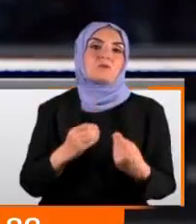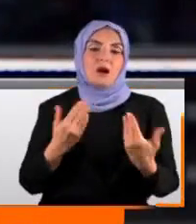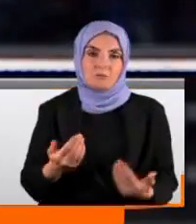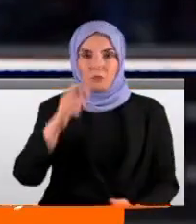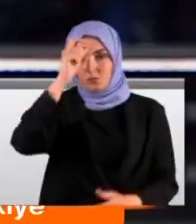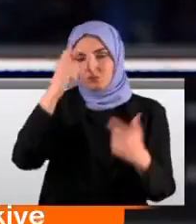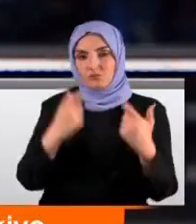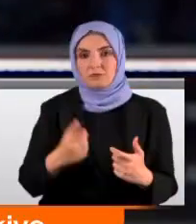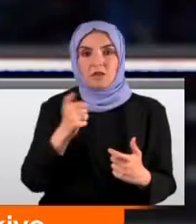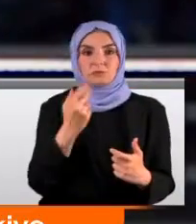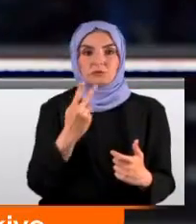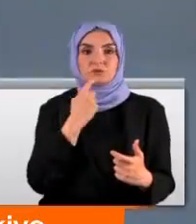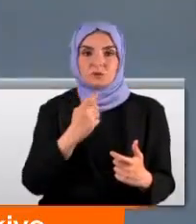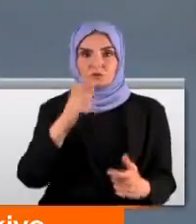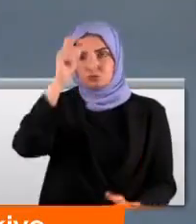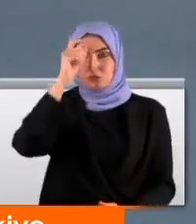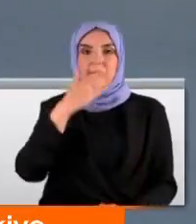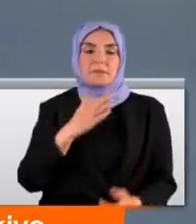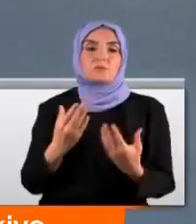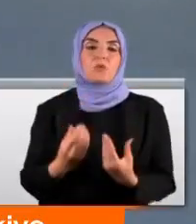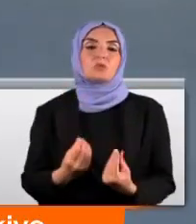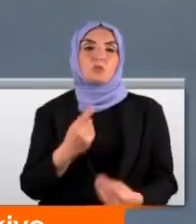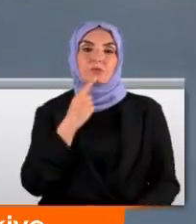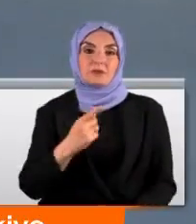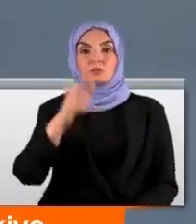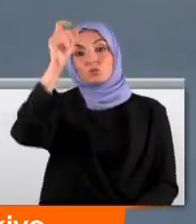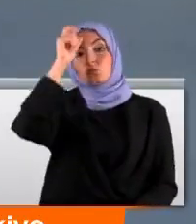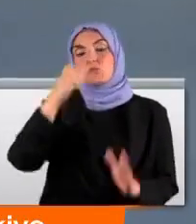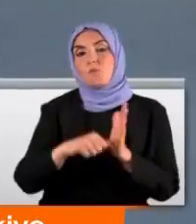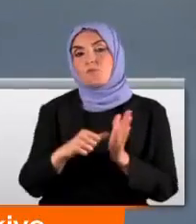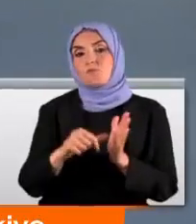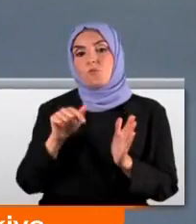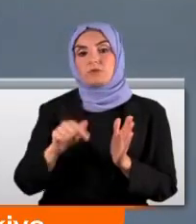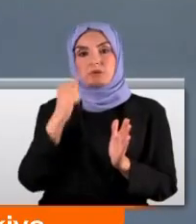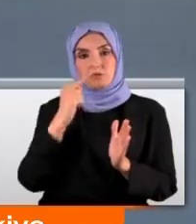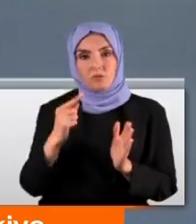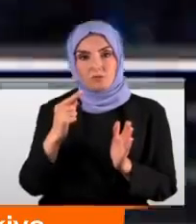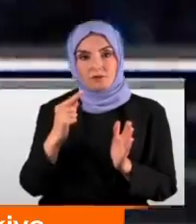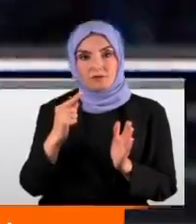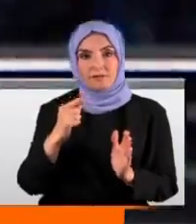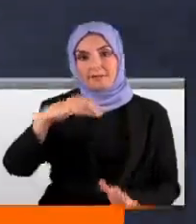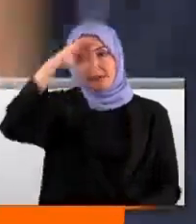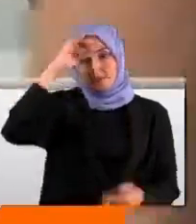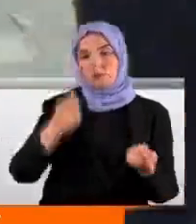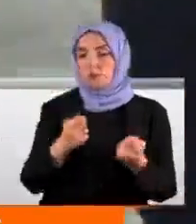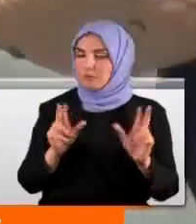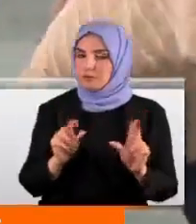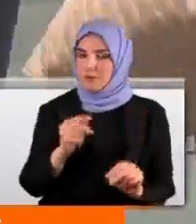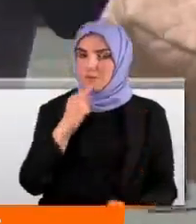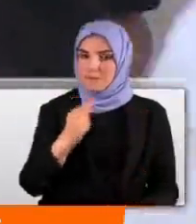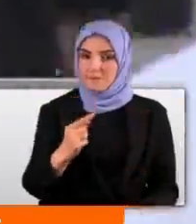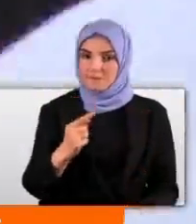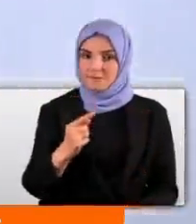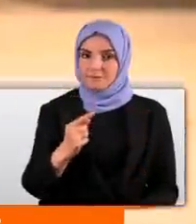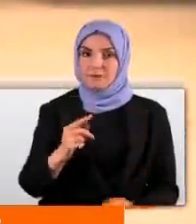yaşında çalışanlar emekli ediyoruz dedi. Bir Türk modeli üzerinde bir teknik çalışmayı tamamlamış oldu. Çok aşamalı bir çalışma